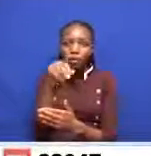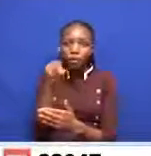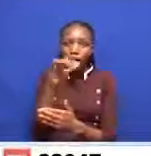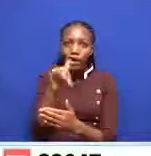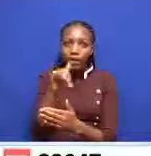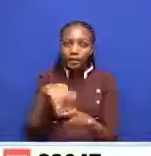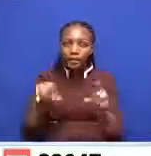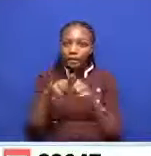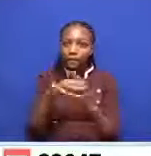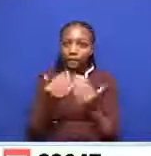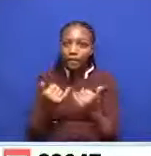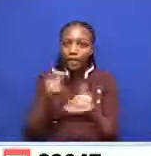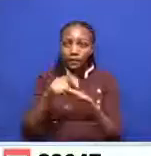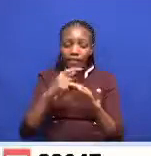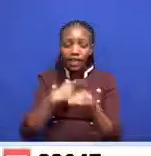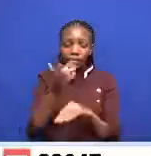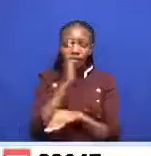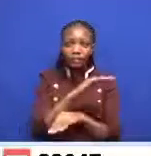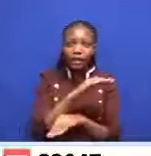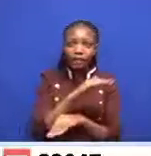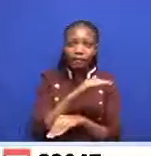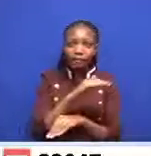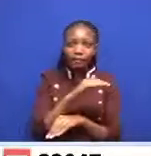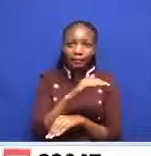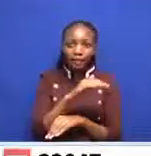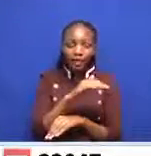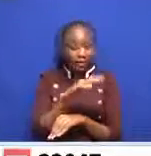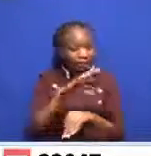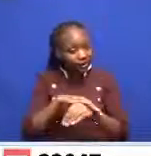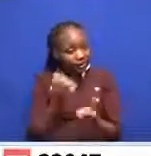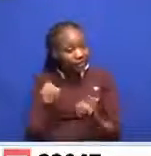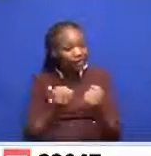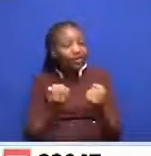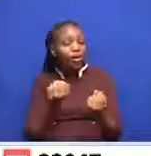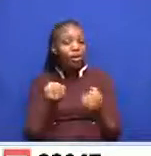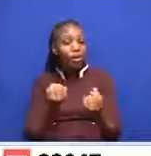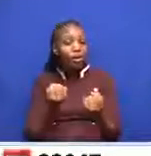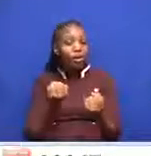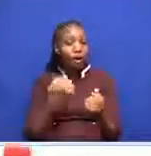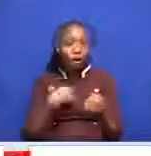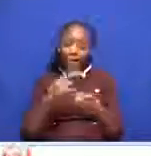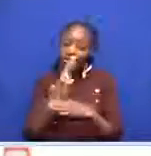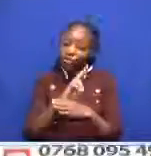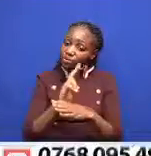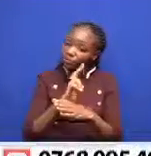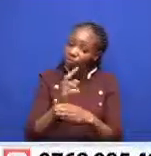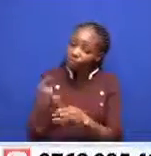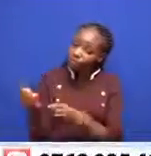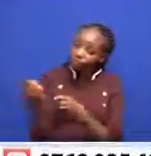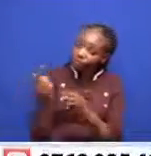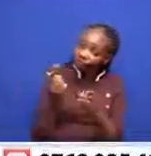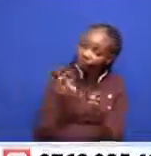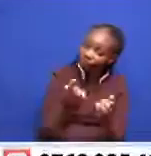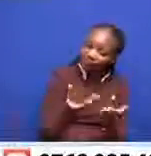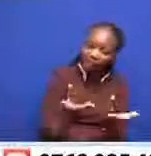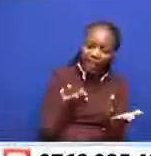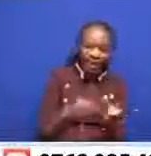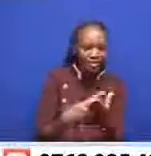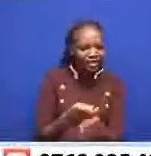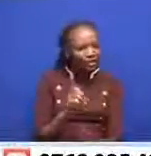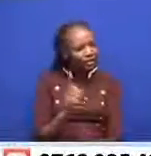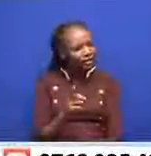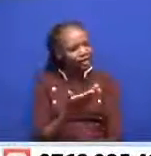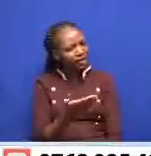Kutoka hospitali nikirudi nikakuja stage nikapata gari hii ambayo tumepanda hapa. Kukuja kufika hapa